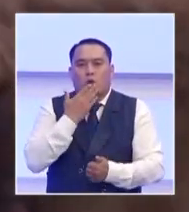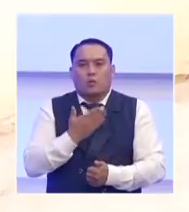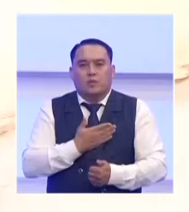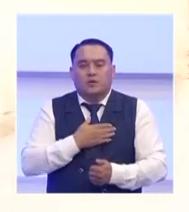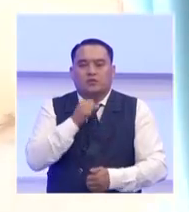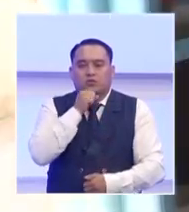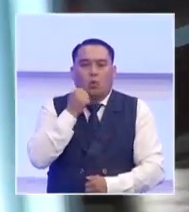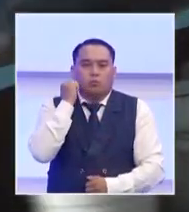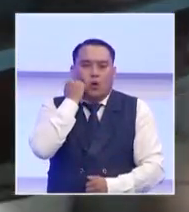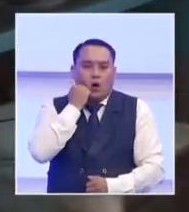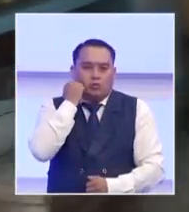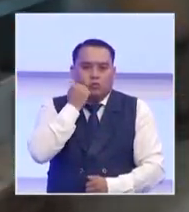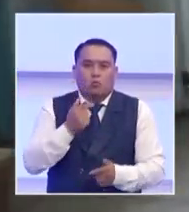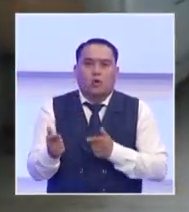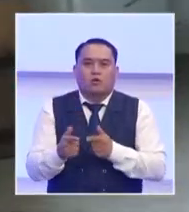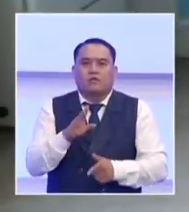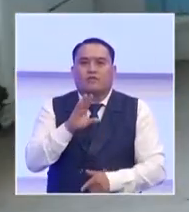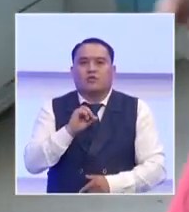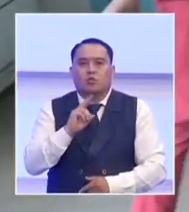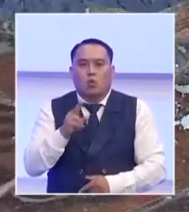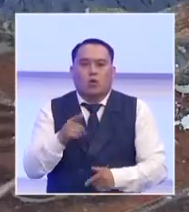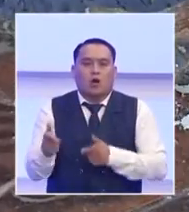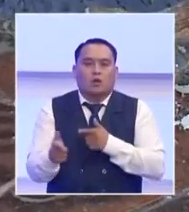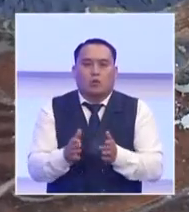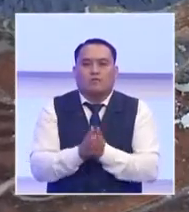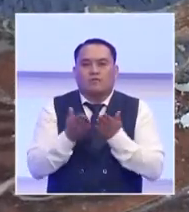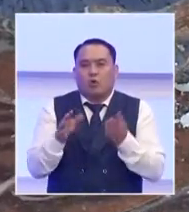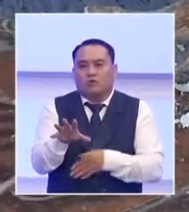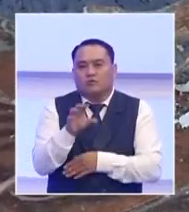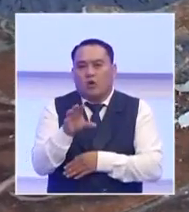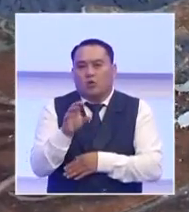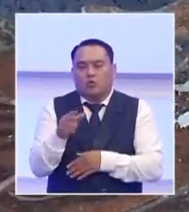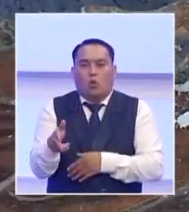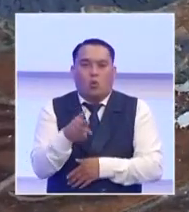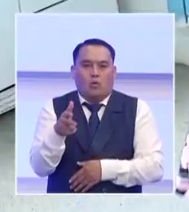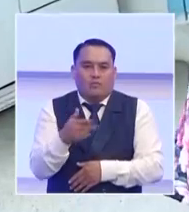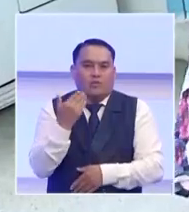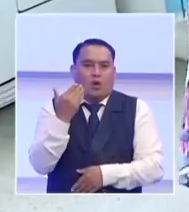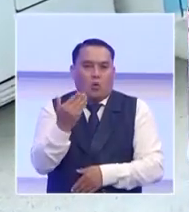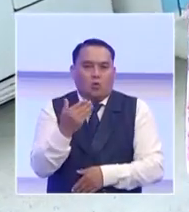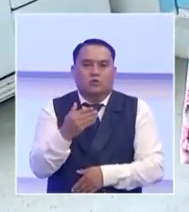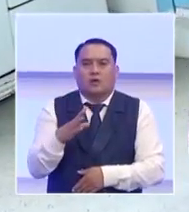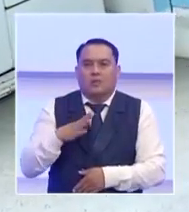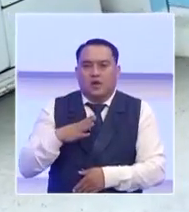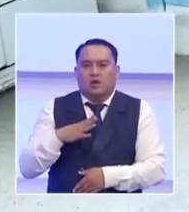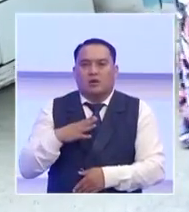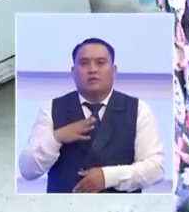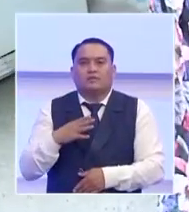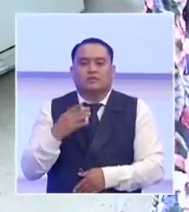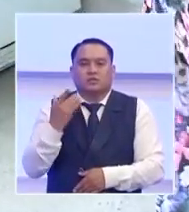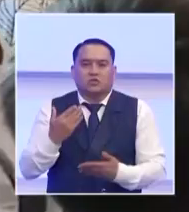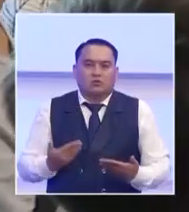дедушки и бабушки также помогают внуки готовят фотоальбомы снимают домашнее видео ведь для них не сибая то и bojana по